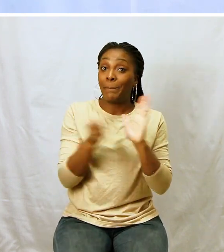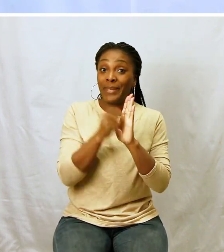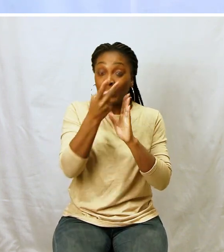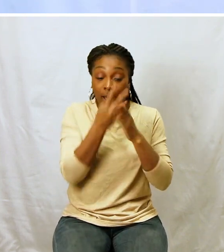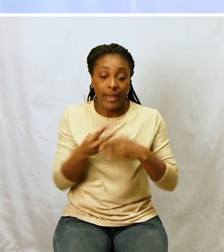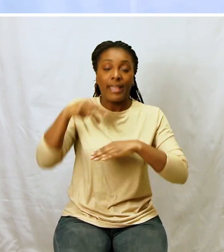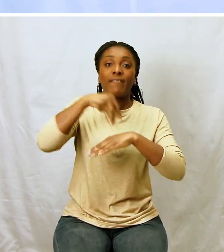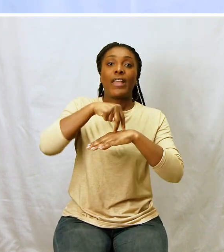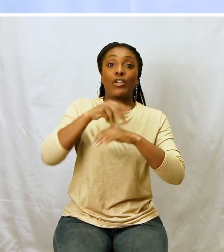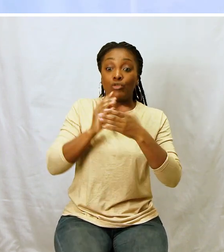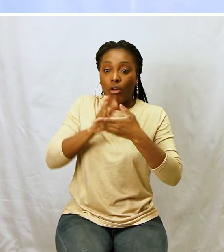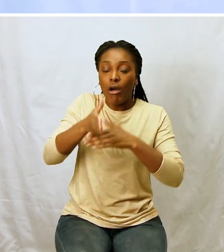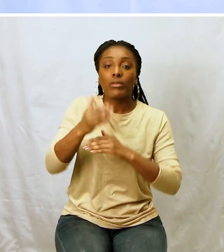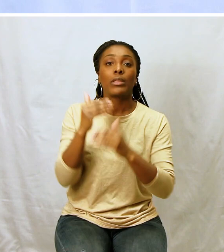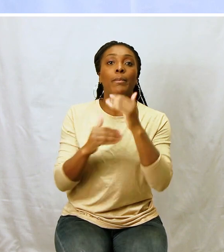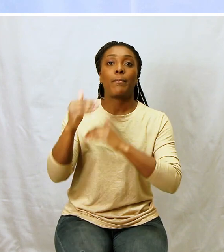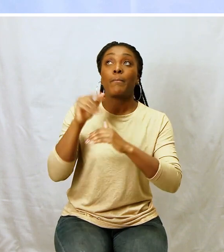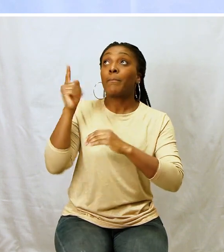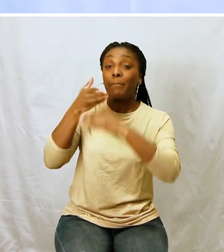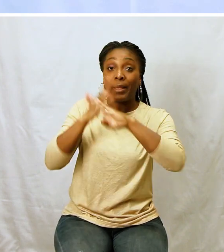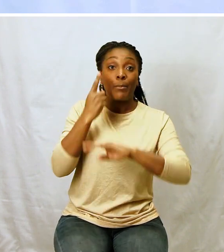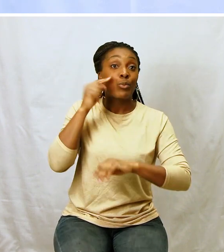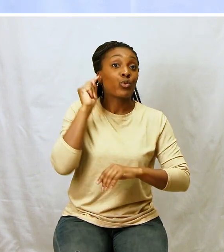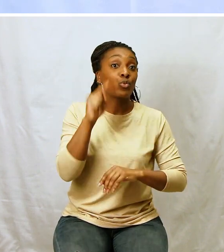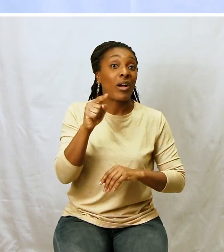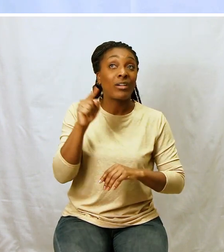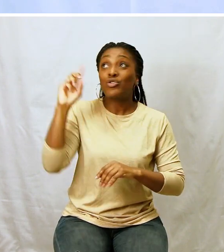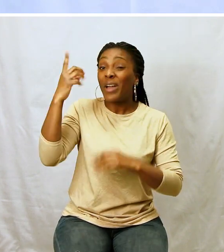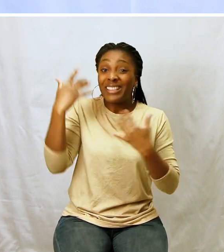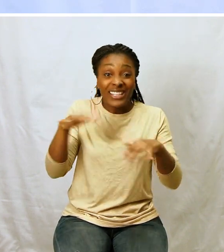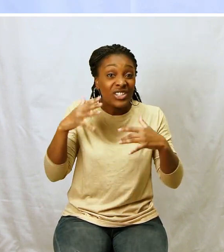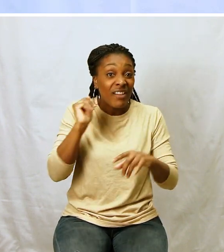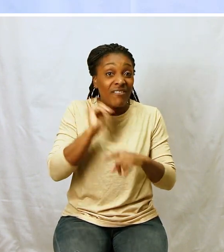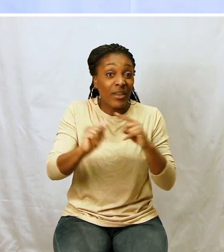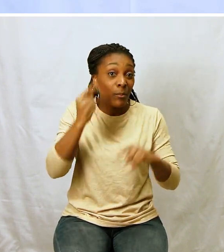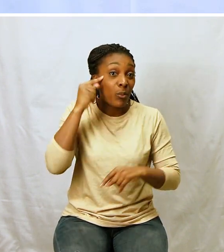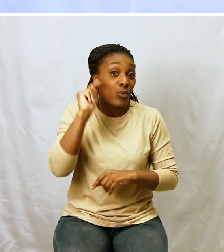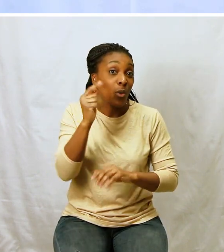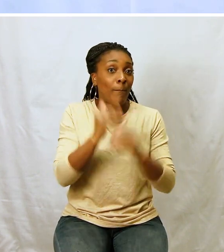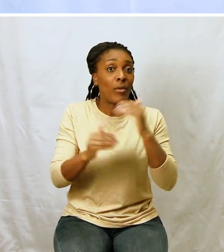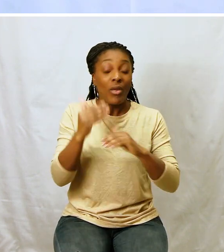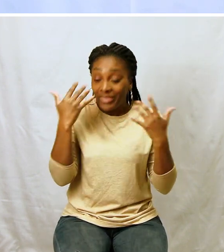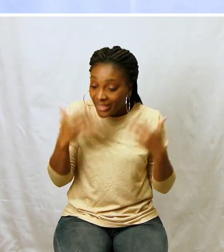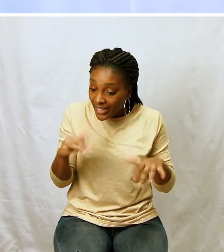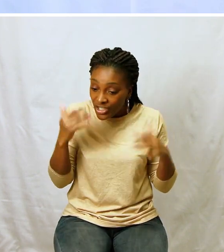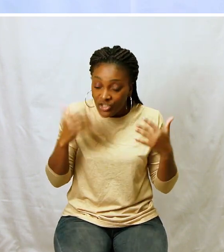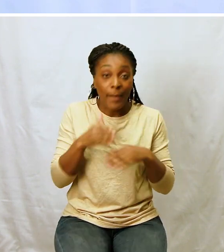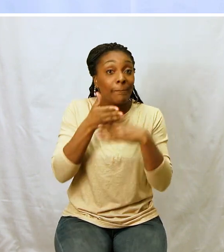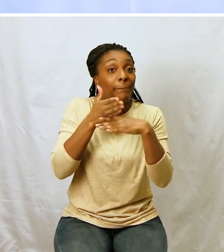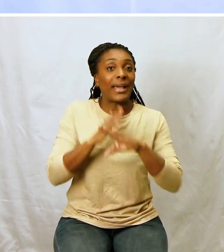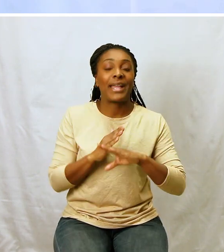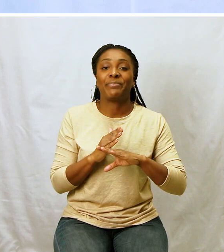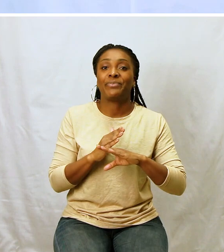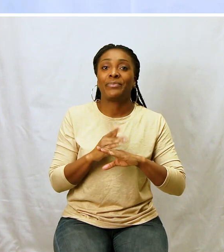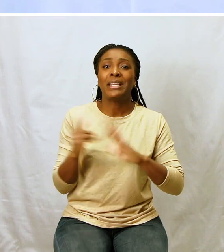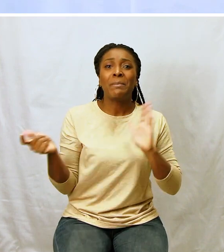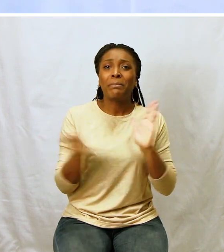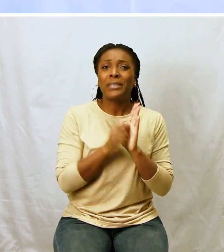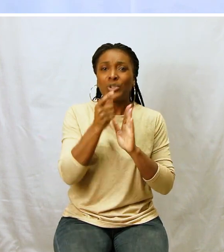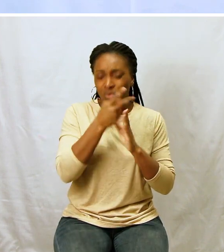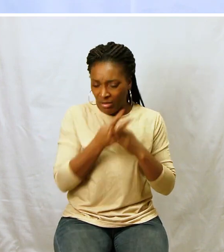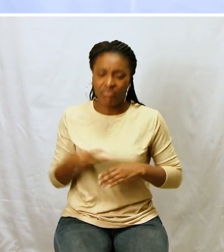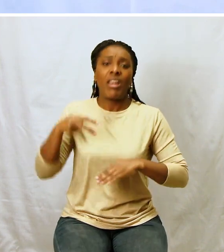a déjà préparés. Ce texte nous dit qu'il a déjà formé en fait. Il a déjà préparé. Quand tu te lèves,